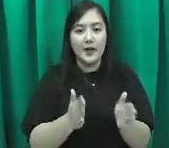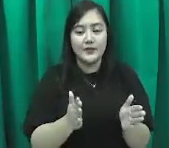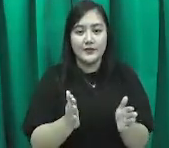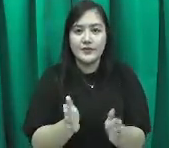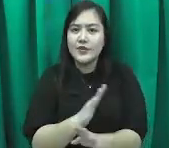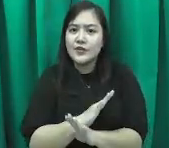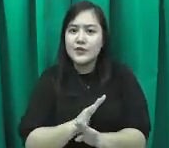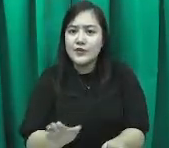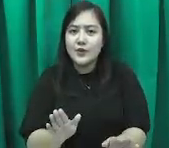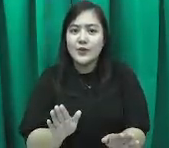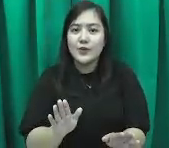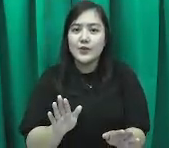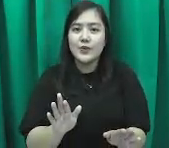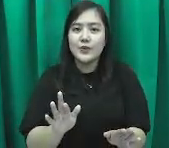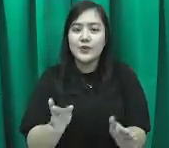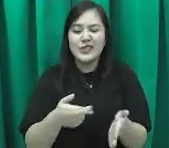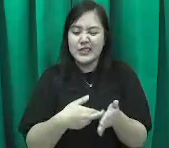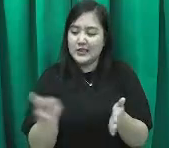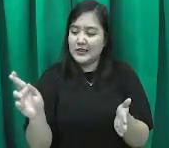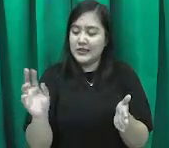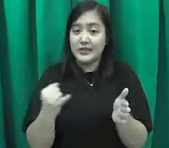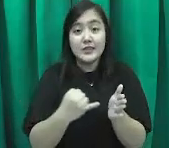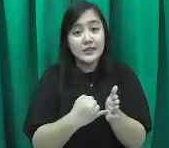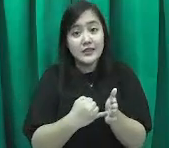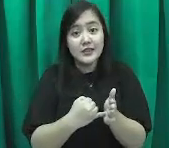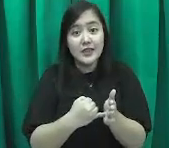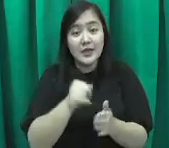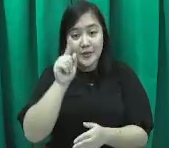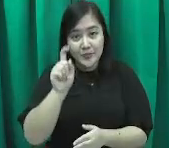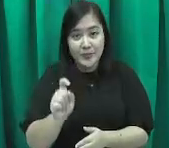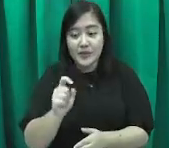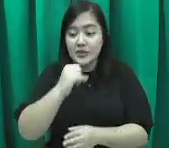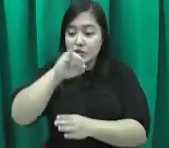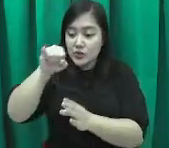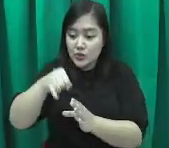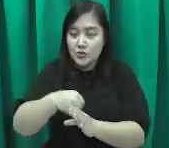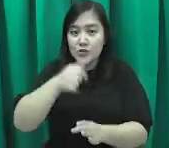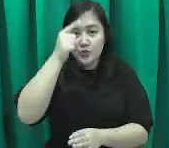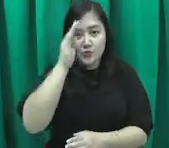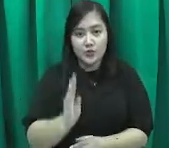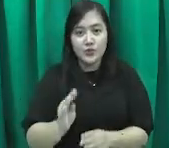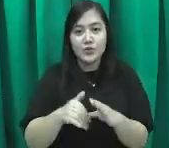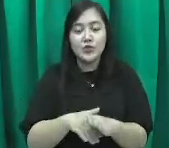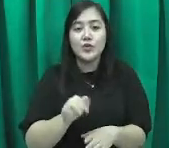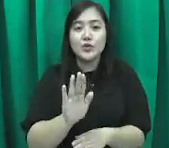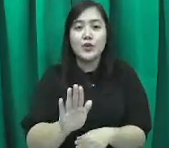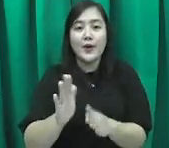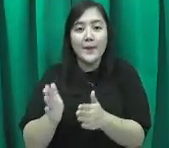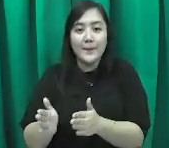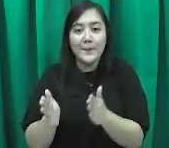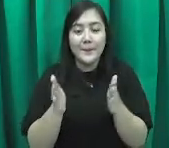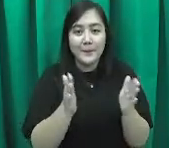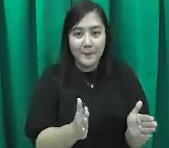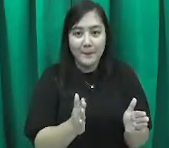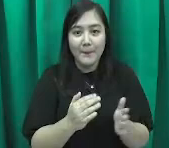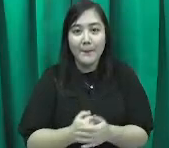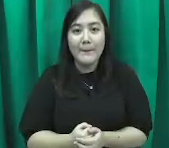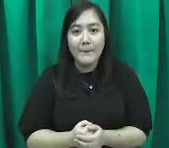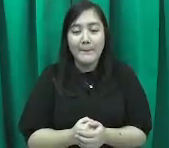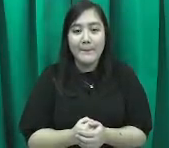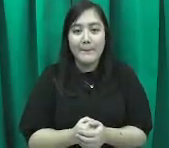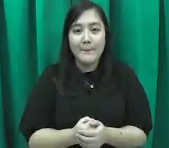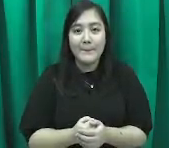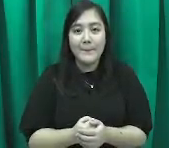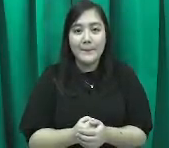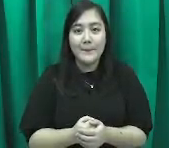sa pagpaplano pa lang ay kasama na natin ang Diyos. And aside from that, kasama na natin sa pagpaplano pa lang, kasama rin